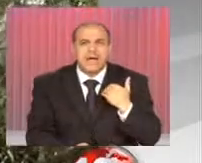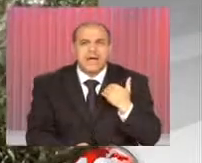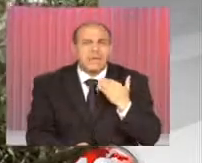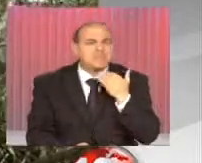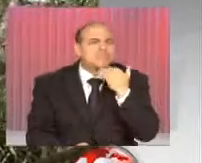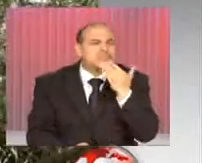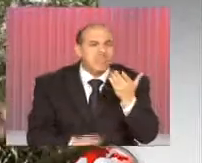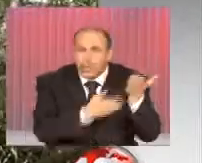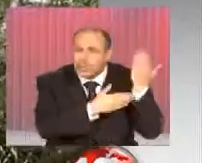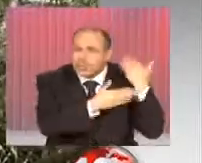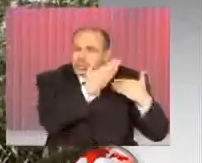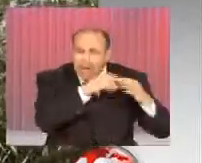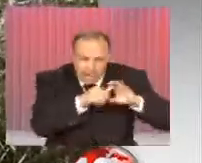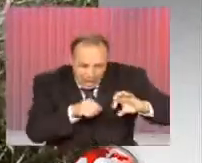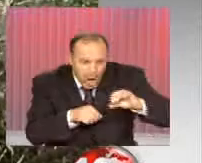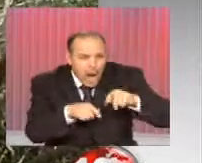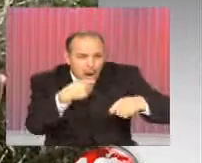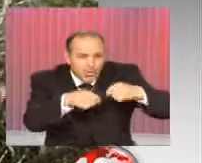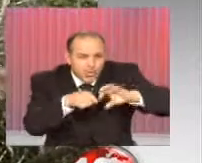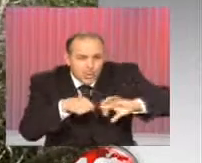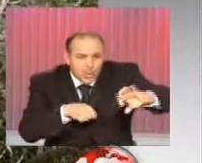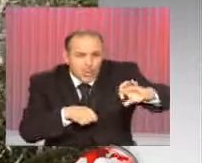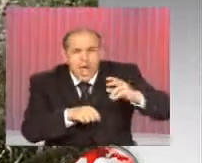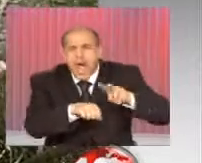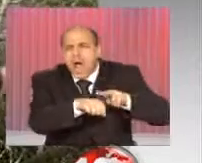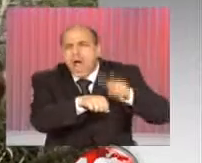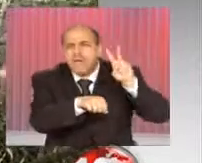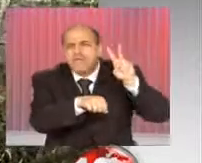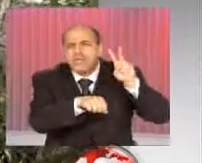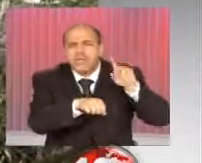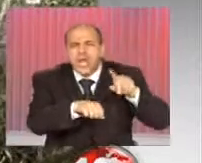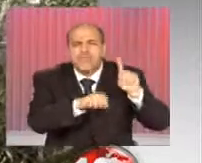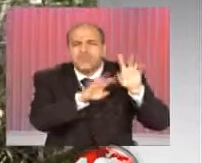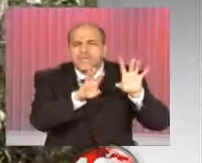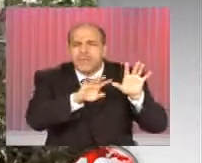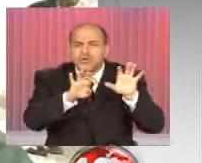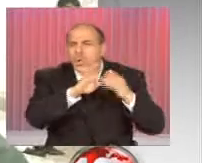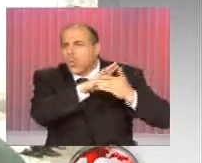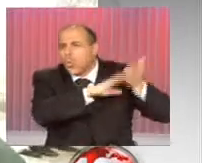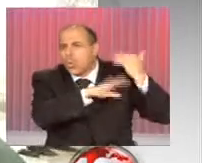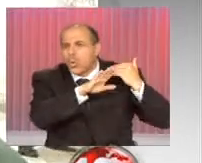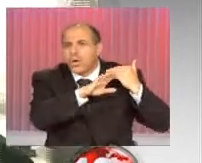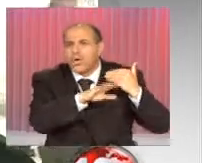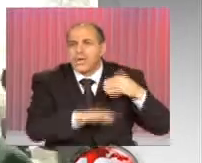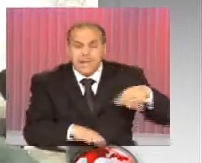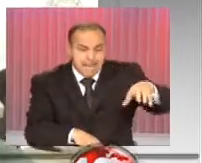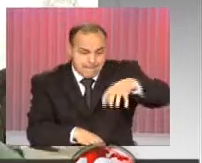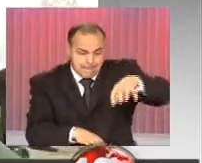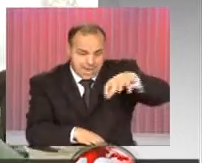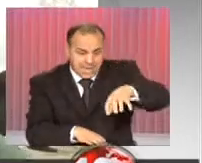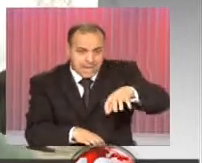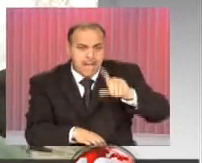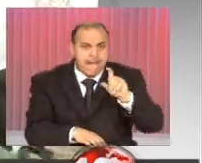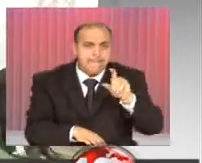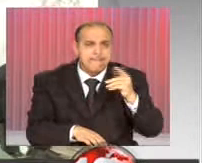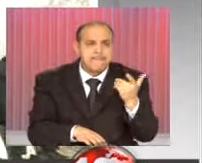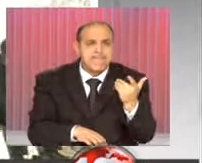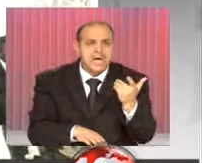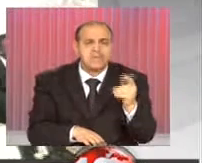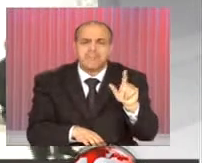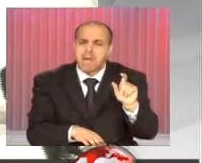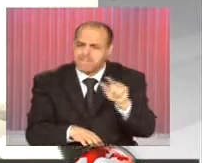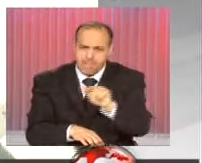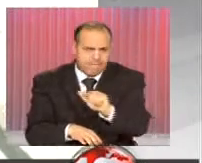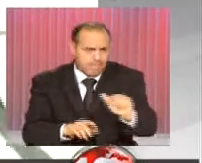متهيئة قديمة ياسر في متمن عمل في مع عمل في 1990. يعني منطقتنا هي الأولى في المية، المية تجهر ياسر وشيء موجودة